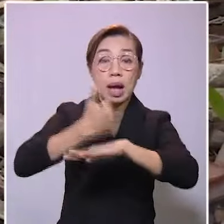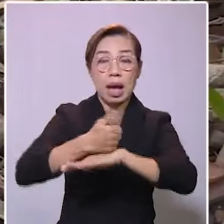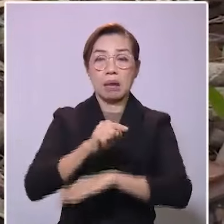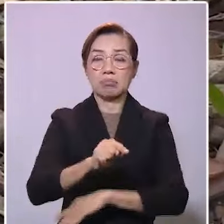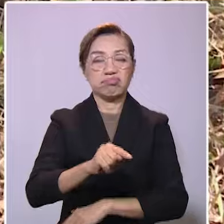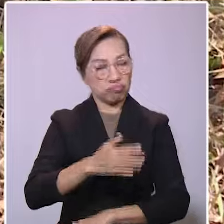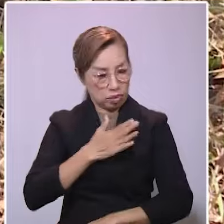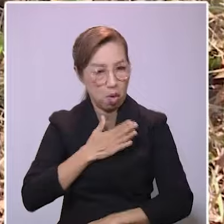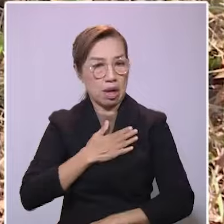กรมอุทยานแน่นอนค่ะ